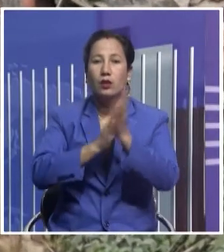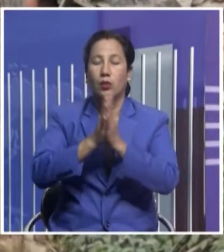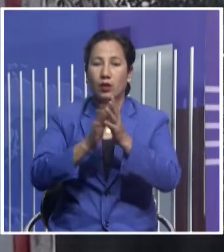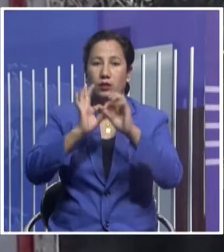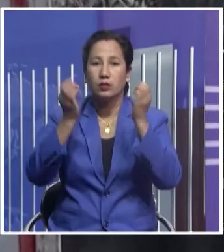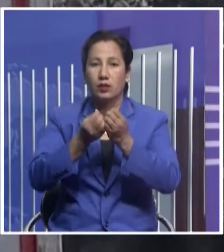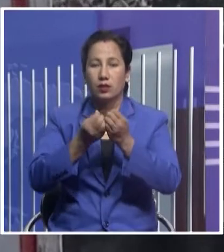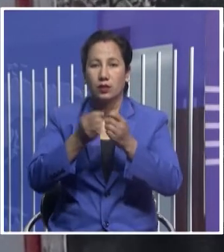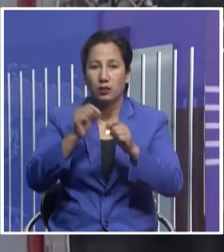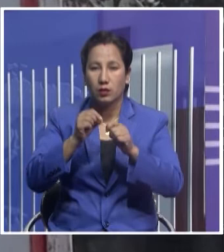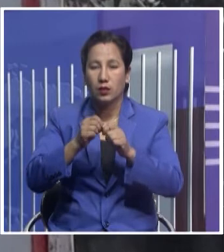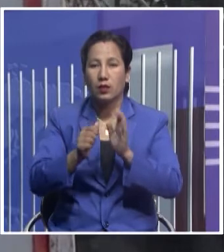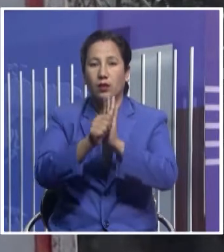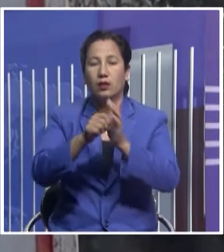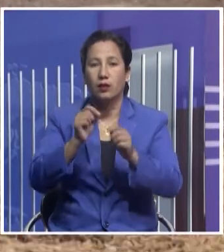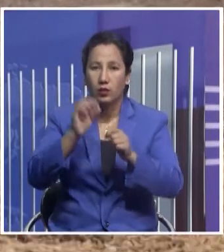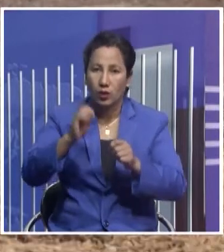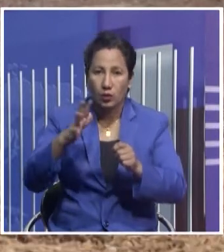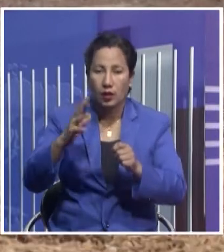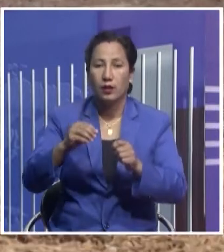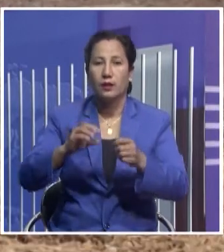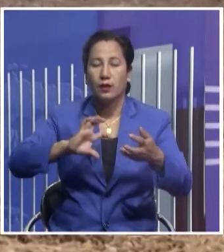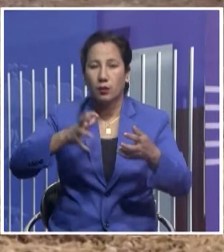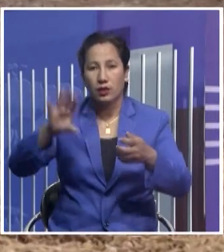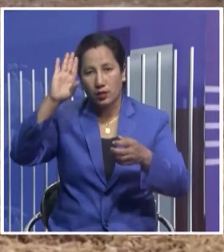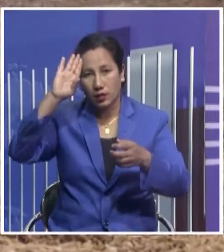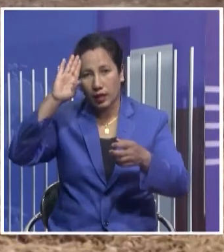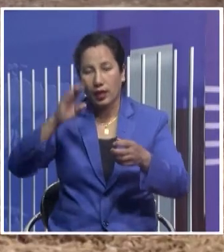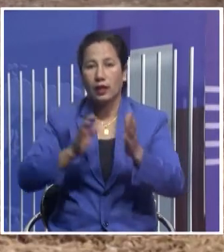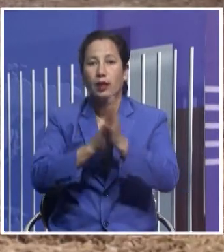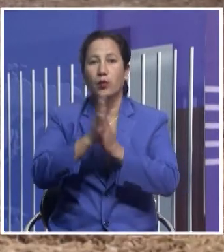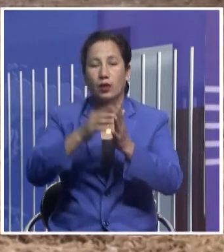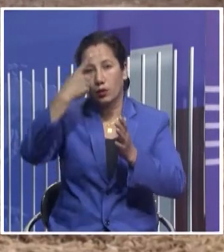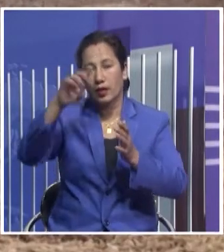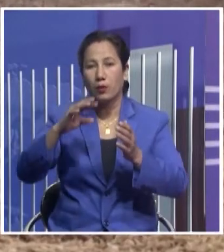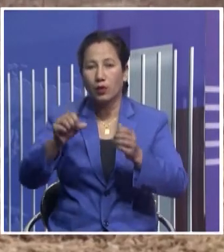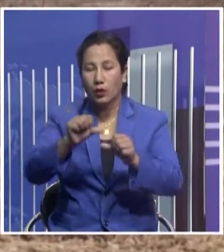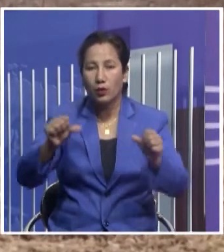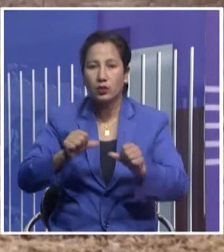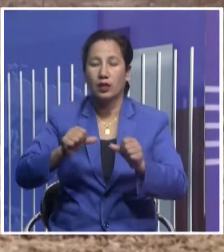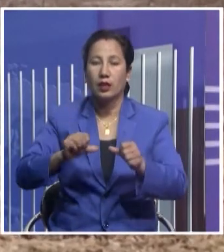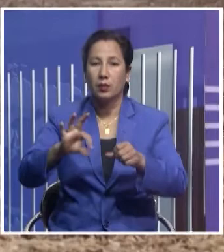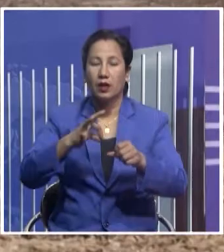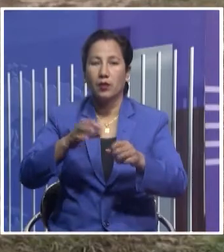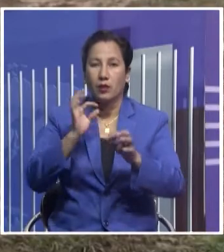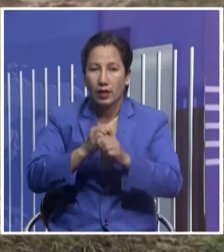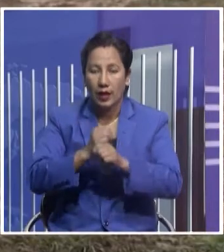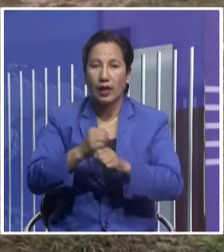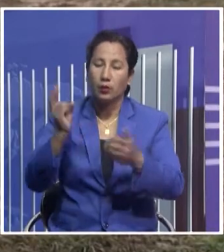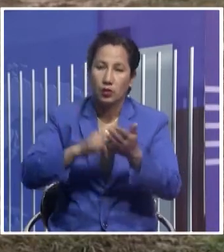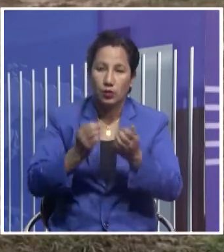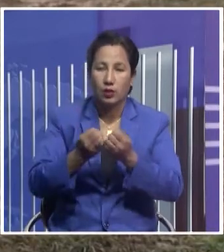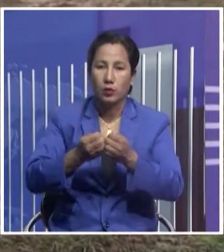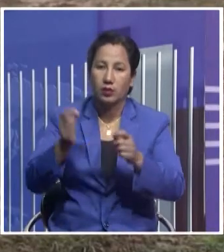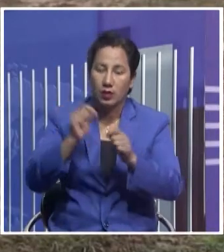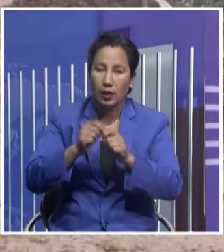सेन्टर निर्माणको काम अघि बढाउन सकिएको थिएन। प्रदेश सरकारले वनको नाममा रहेको जग्गा भोगाधिकार प्राप्तिको प्रक्रिया थालेपछि निर्माणको काम